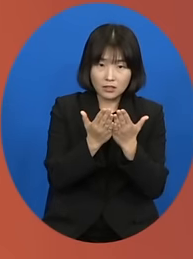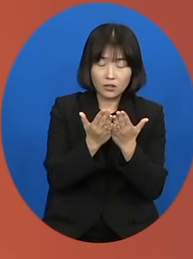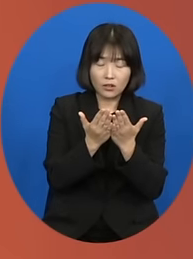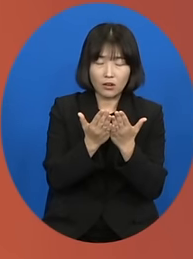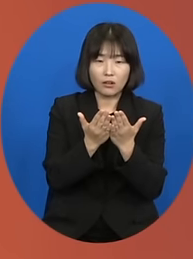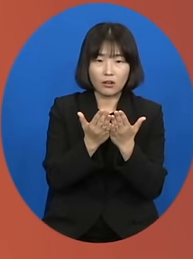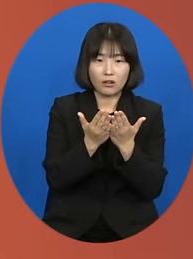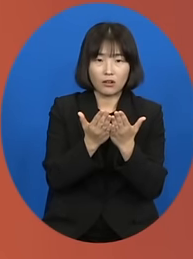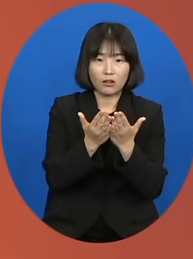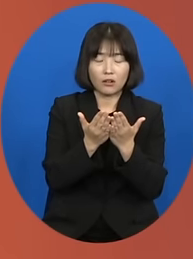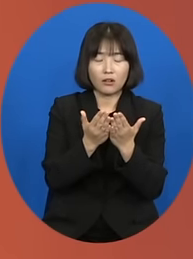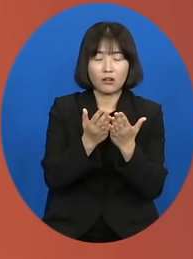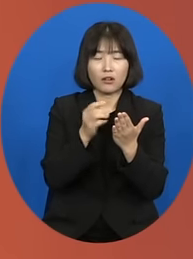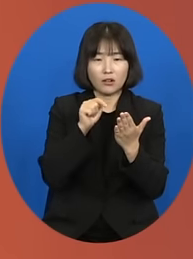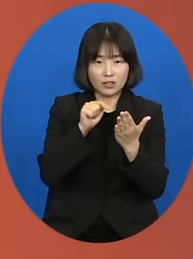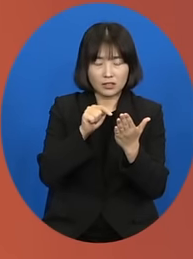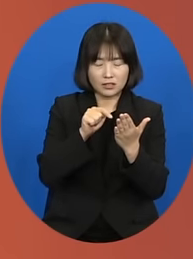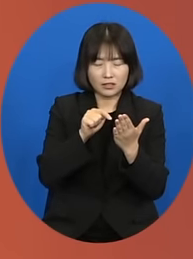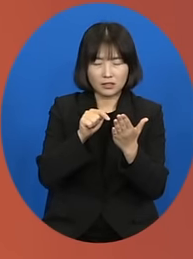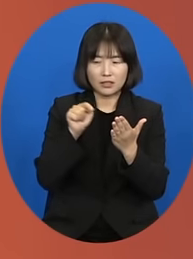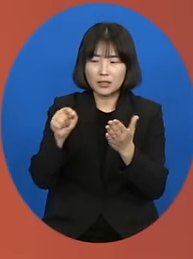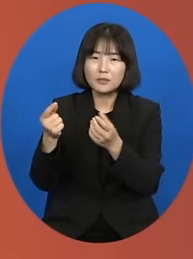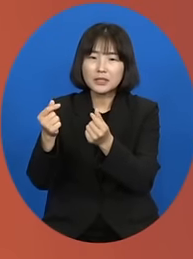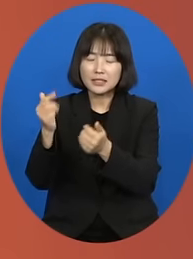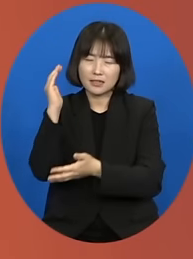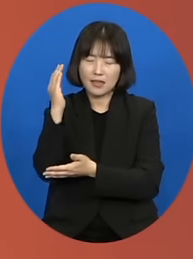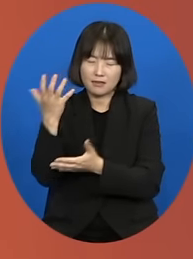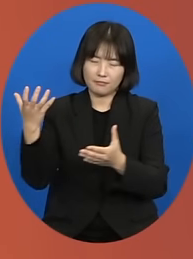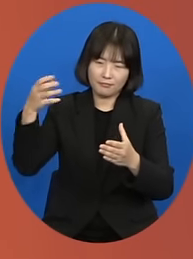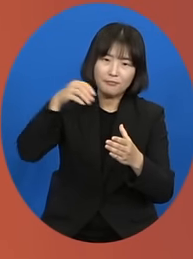이야기들로 가득 채워져 있습니다. 우리가 창세기